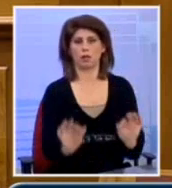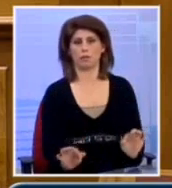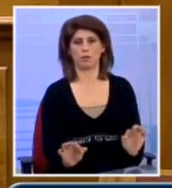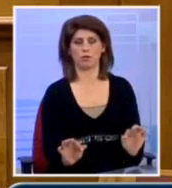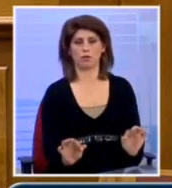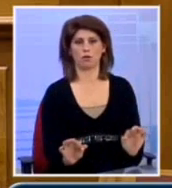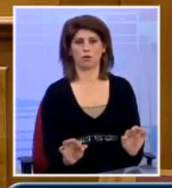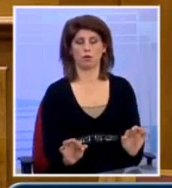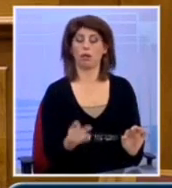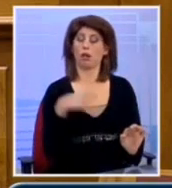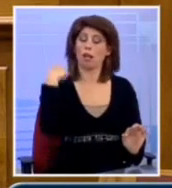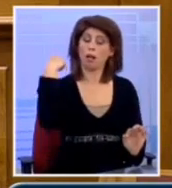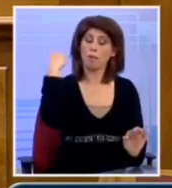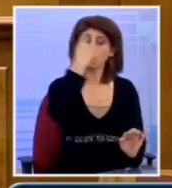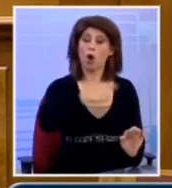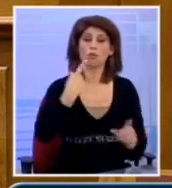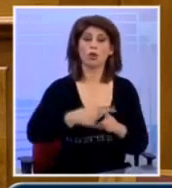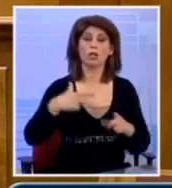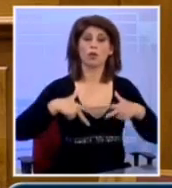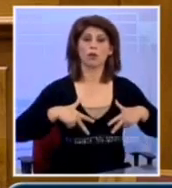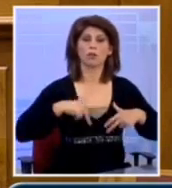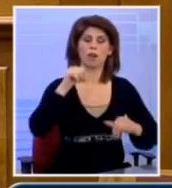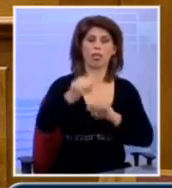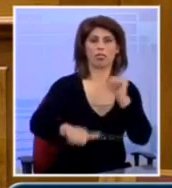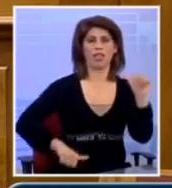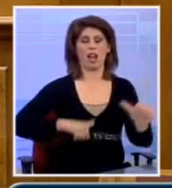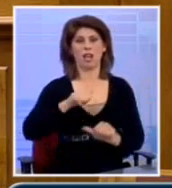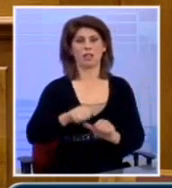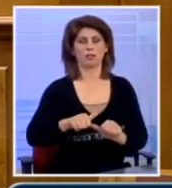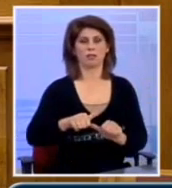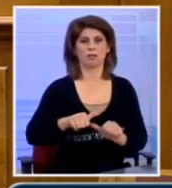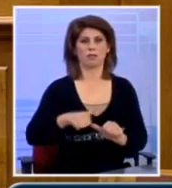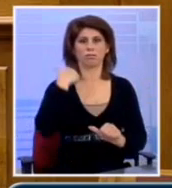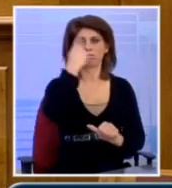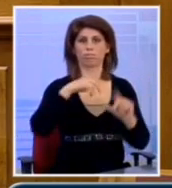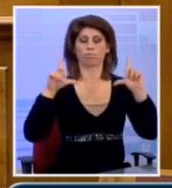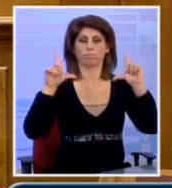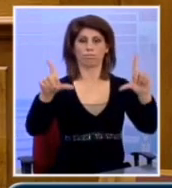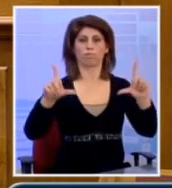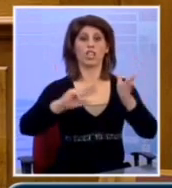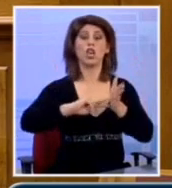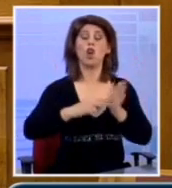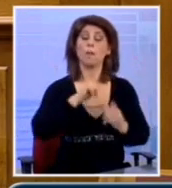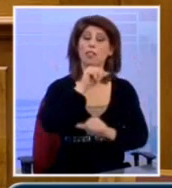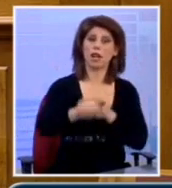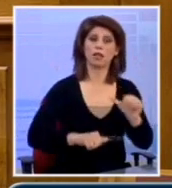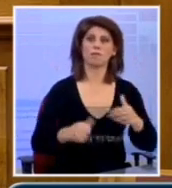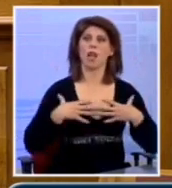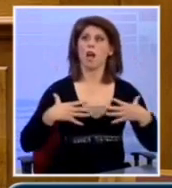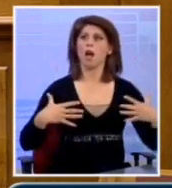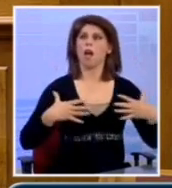θα αλλάξουν άμεσα το πρόσωπο του ελληνικού κράτους και της ελληνικής οικονομίας. Θα δώσουν πνοή στην